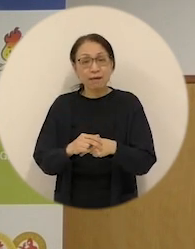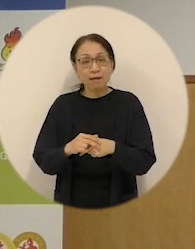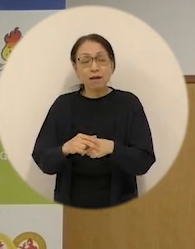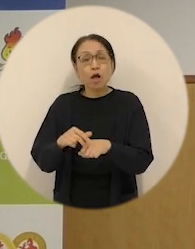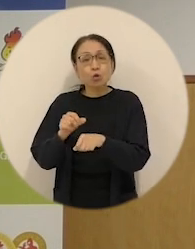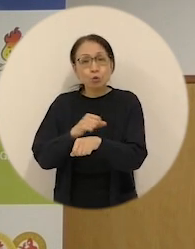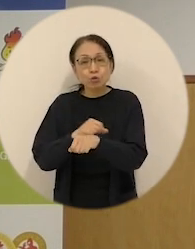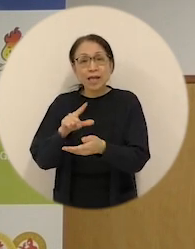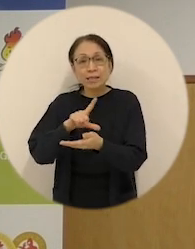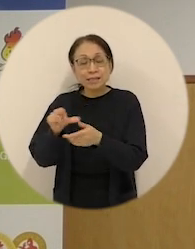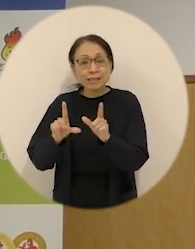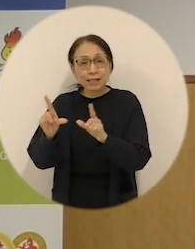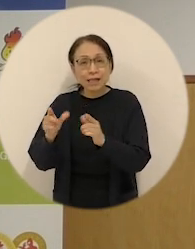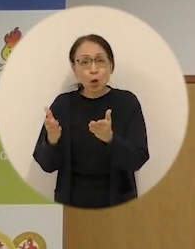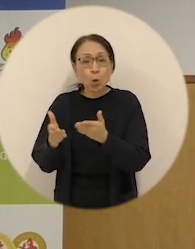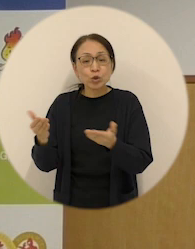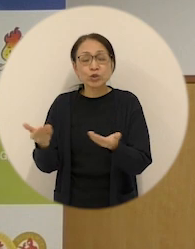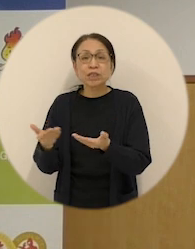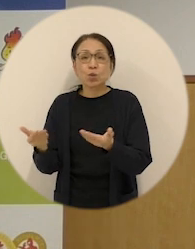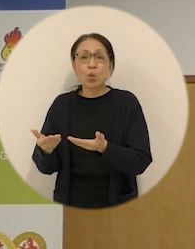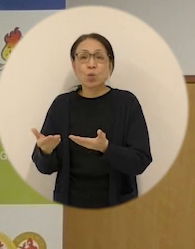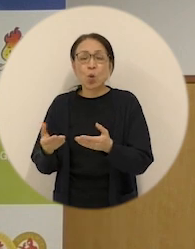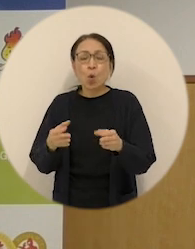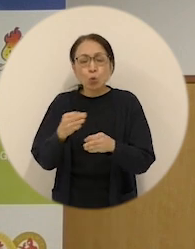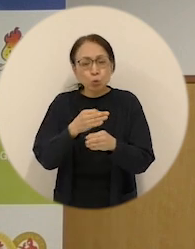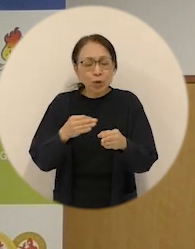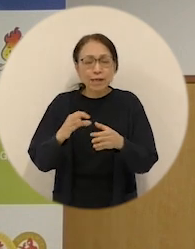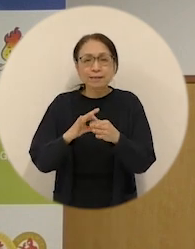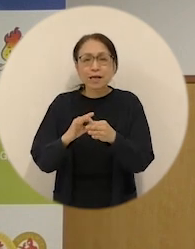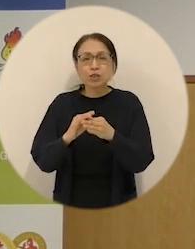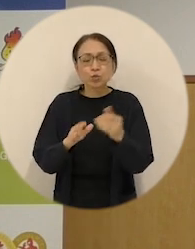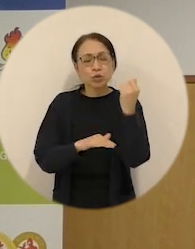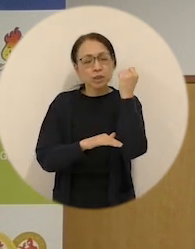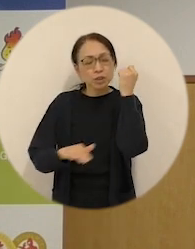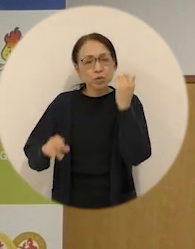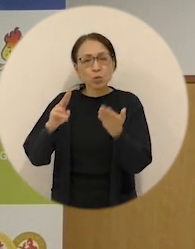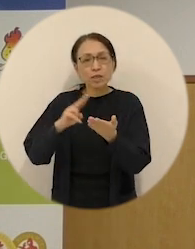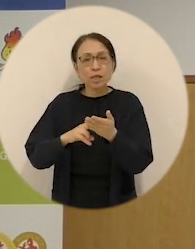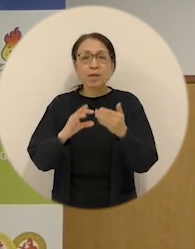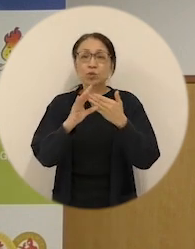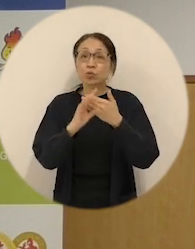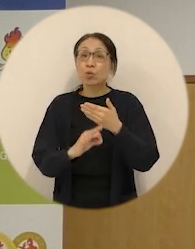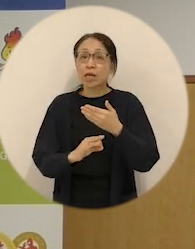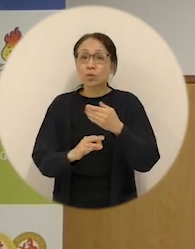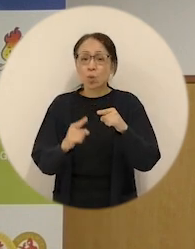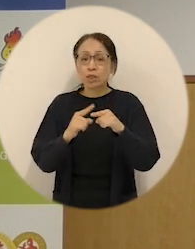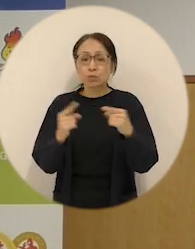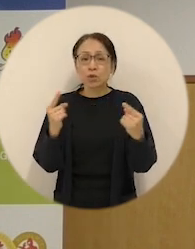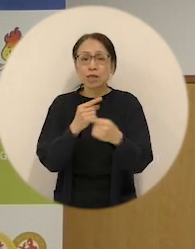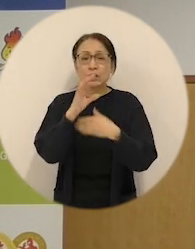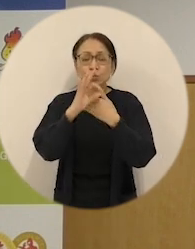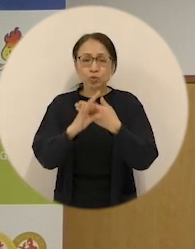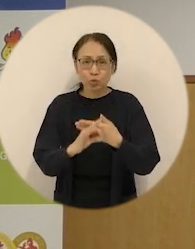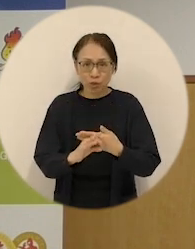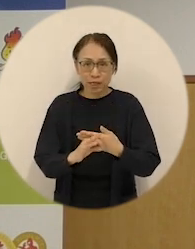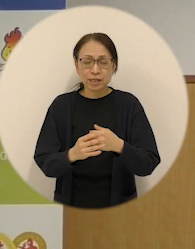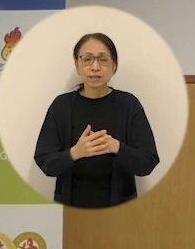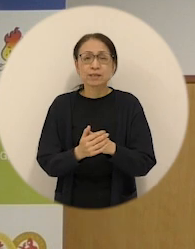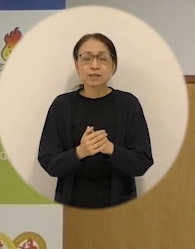地域型保育事業の運営に関する基準を定める条例の一部を改正する条例であります